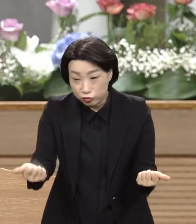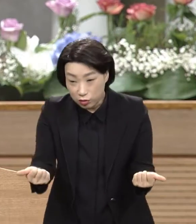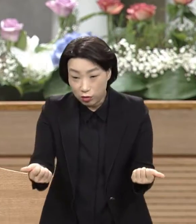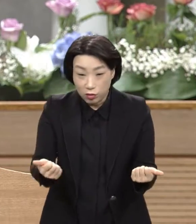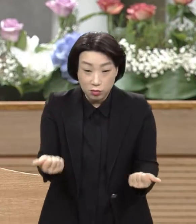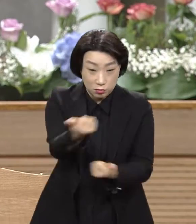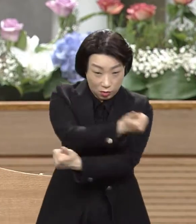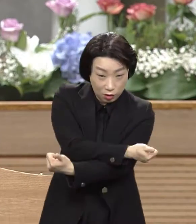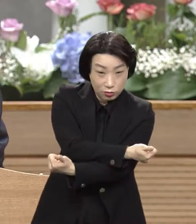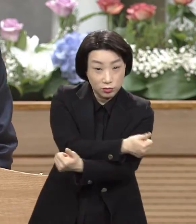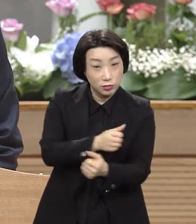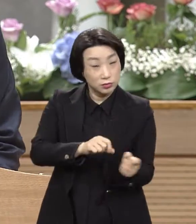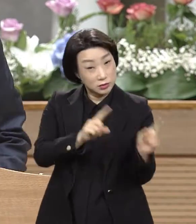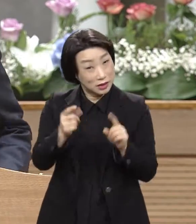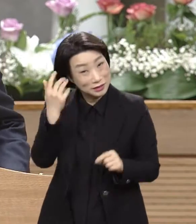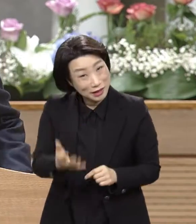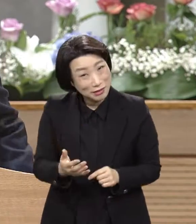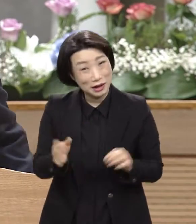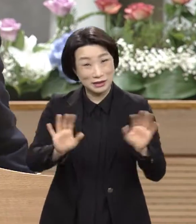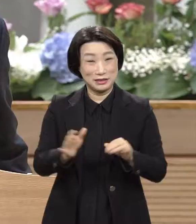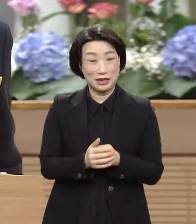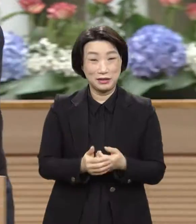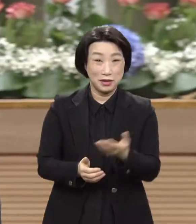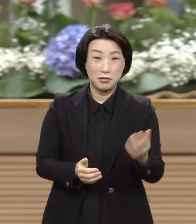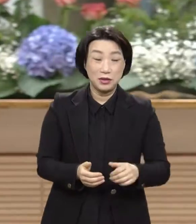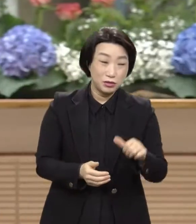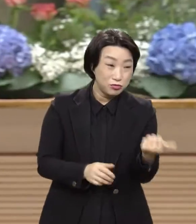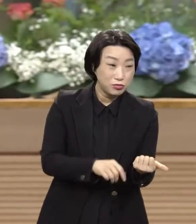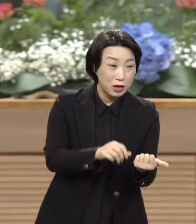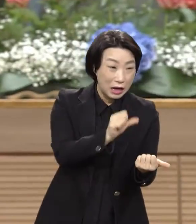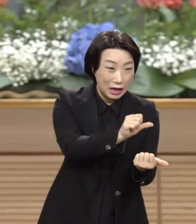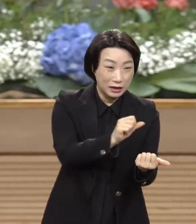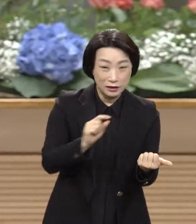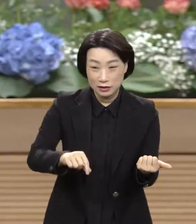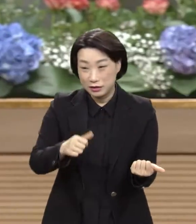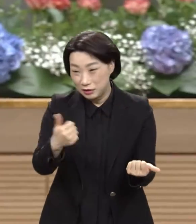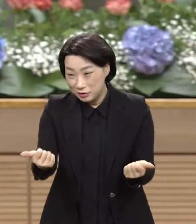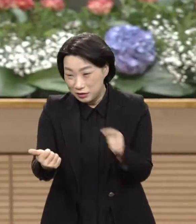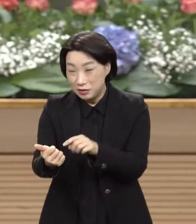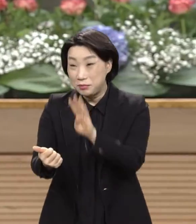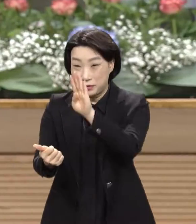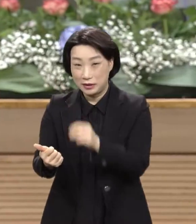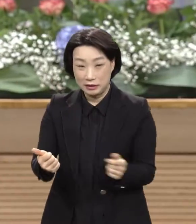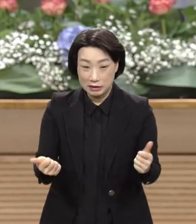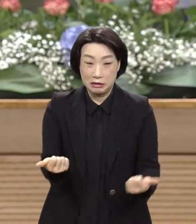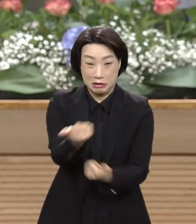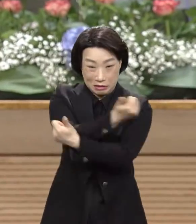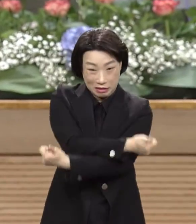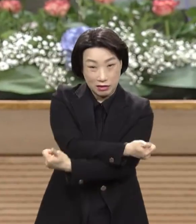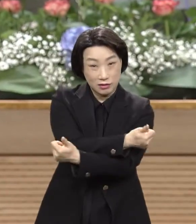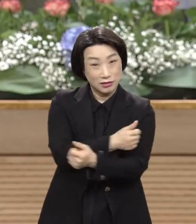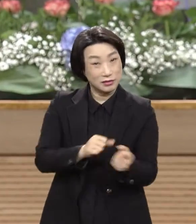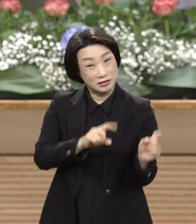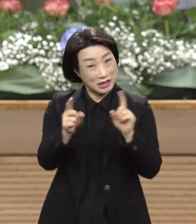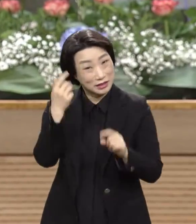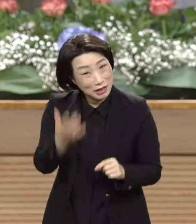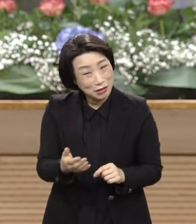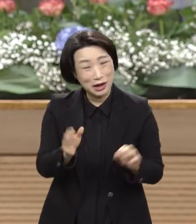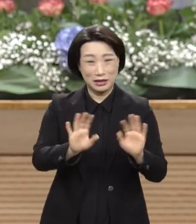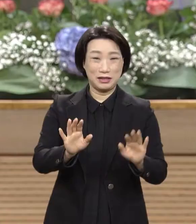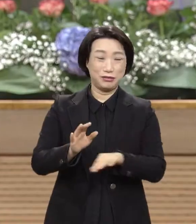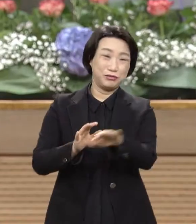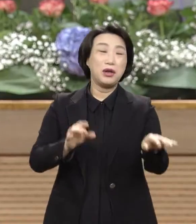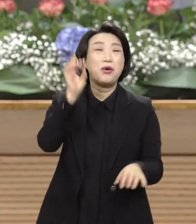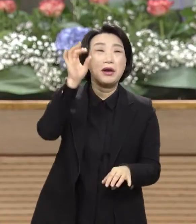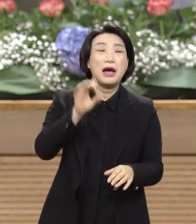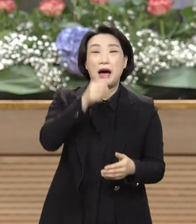살아나나? 응? A라는 송장과 B라는 송장을 바꾸면 살아나나? 우린 원래 아담 때부터 죽은